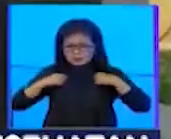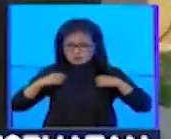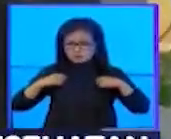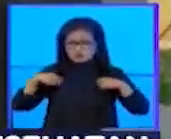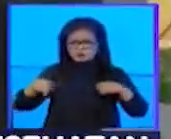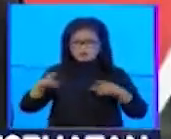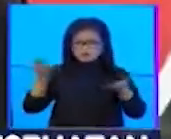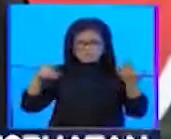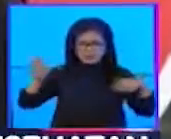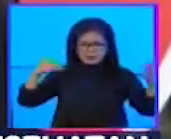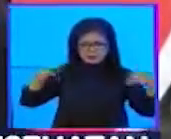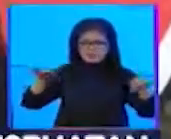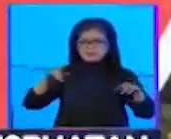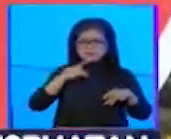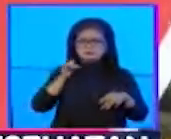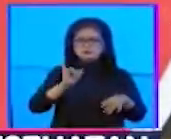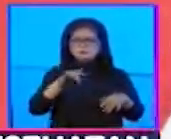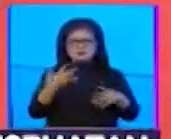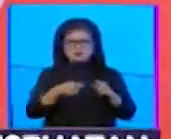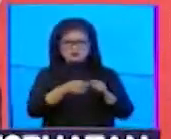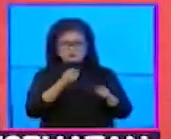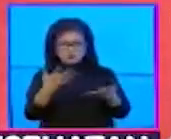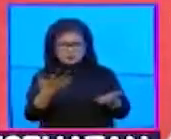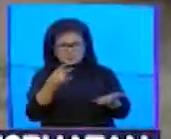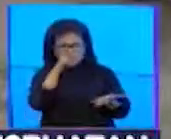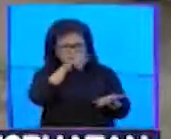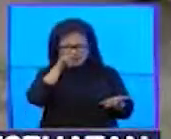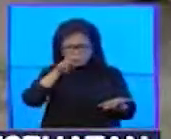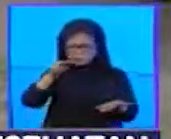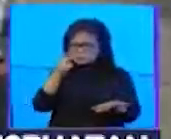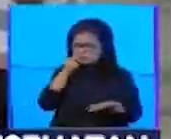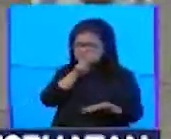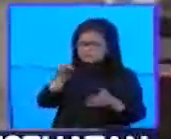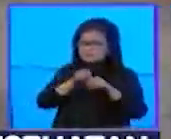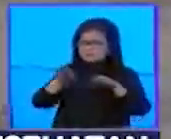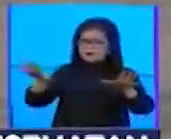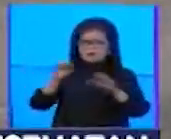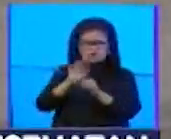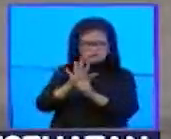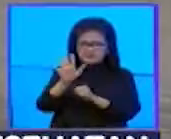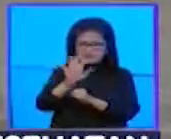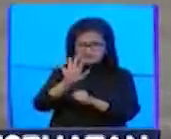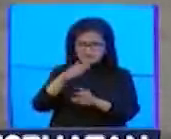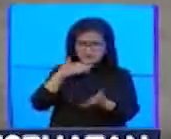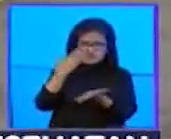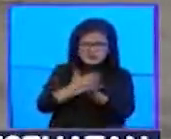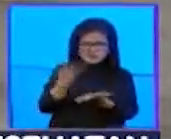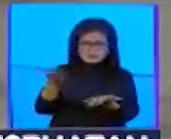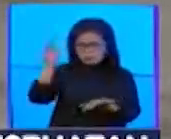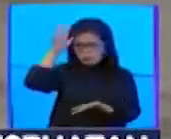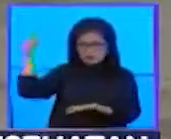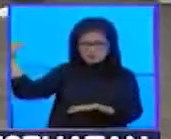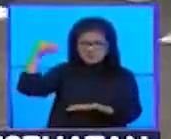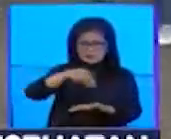sebagai Satgas Penyebaran COVID-19 atau Pencegahan COVID-19, di mana mereka bertugas untuk memastikan bahwa para pemilih yang telah datang ke TPS di